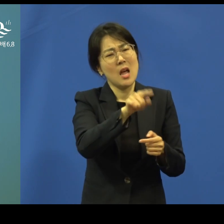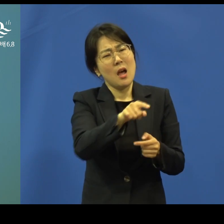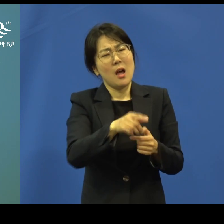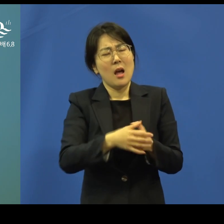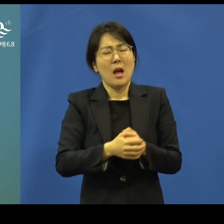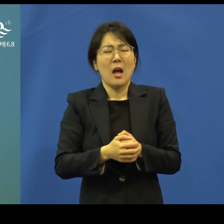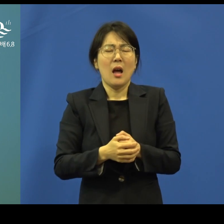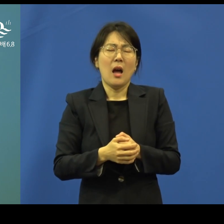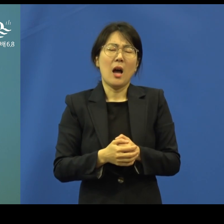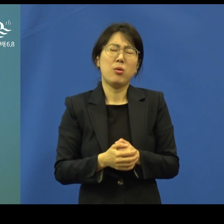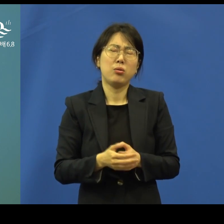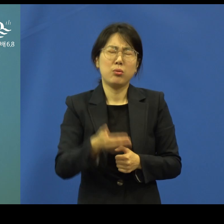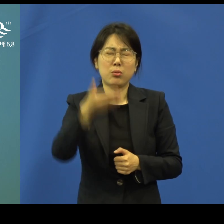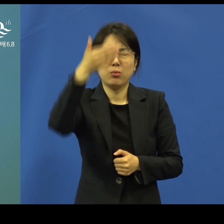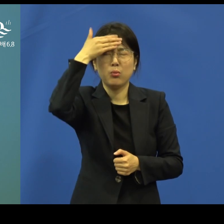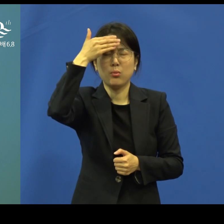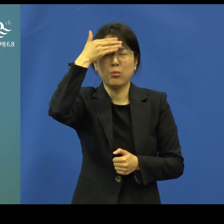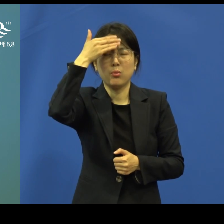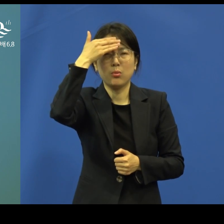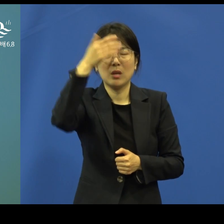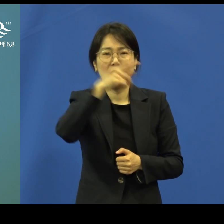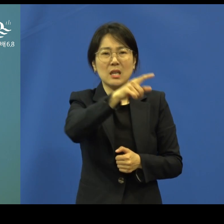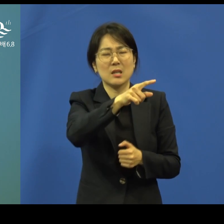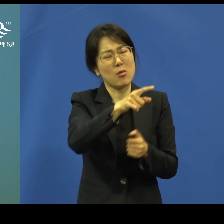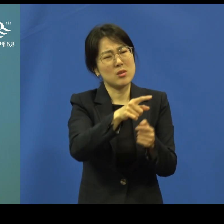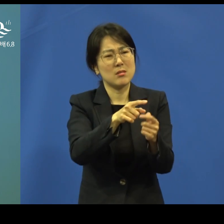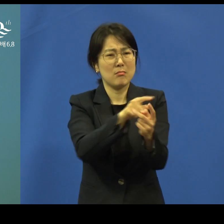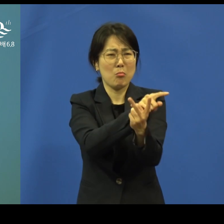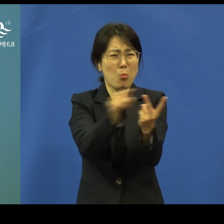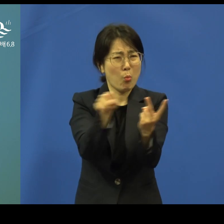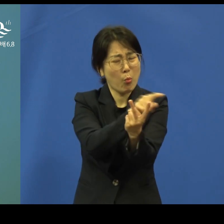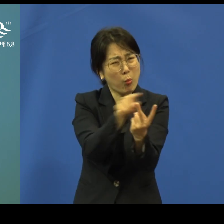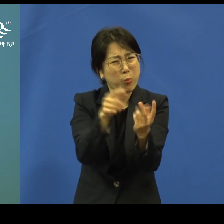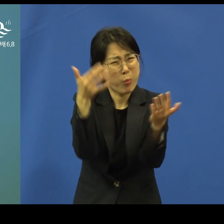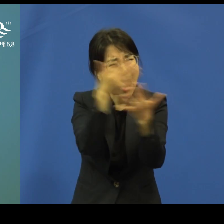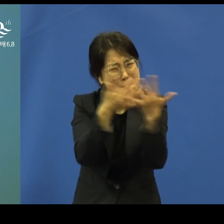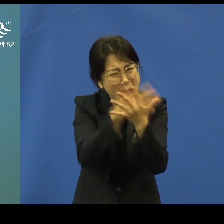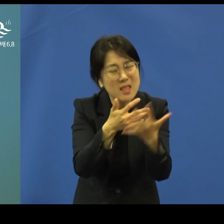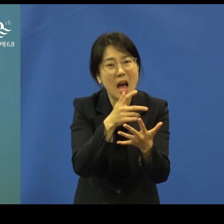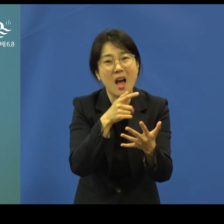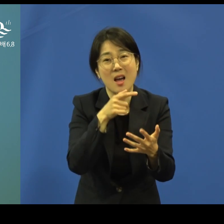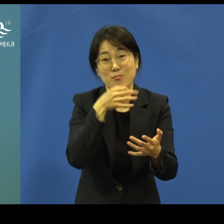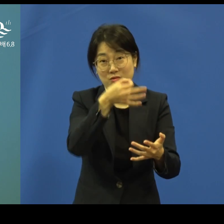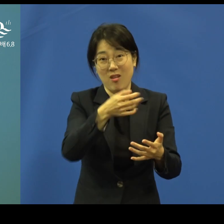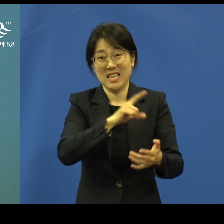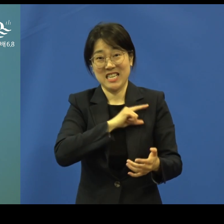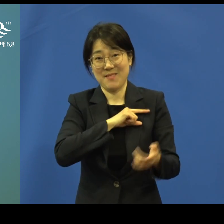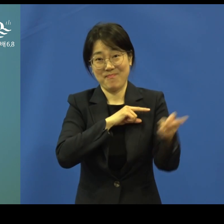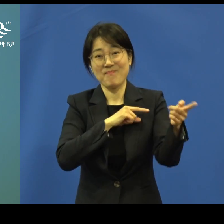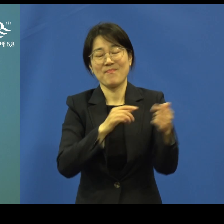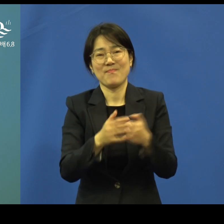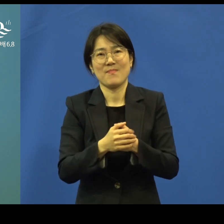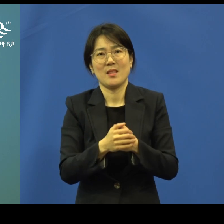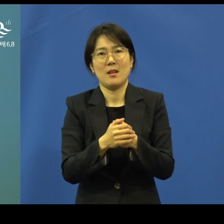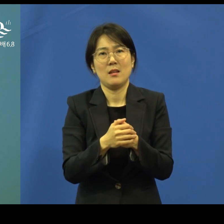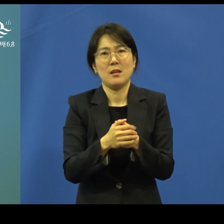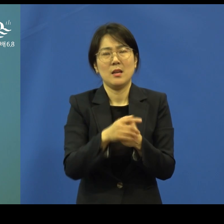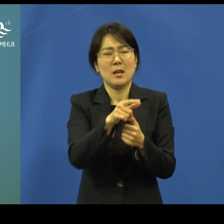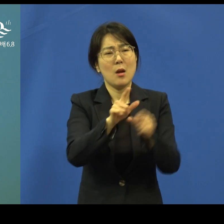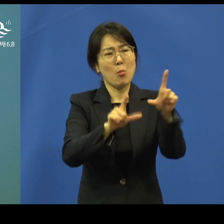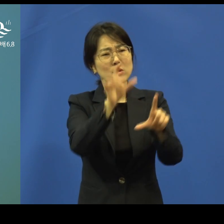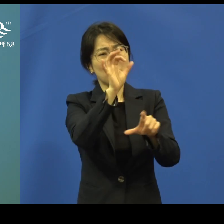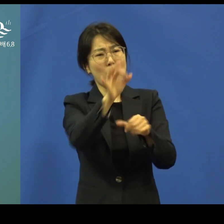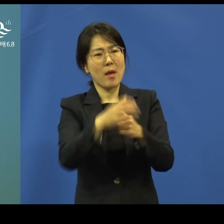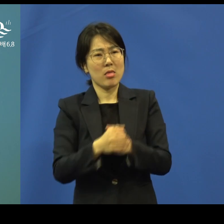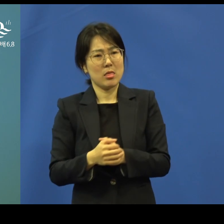아니다라는 뜻이 라오디게아라고 하는 이름에 있는 것처럼 그 라오디게아 교회 성도들의 모습, 컨디션이